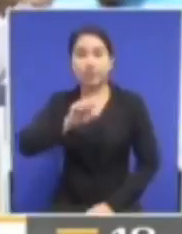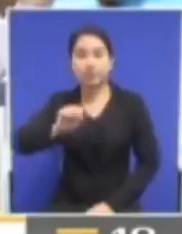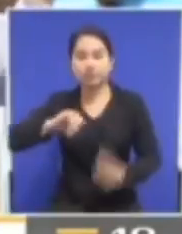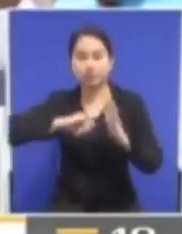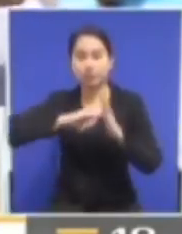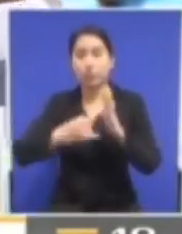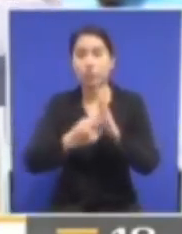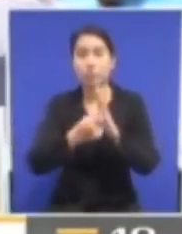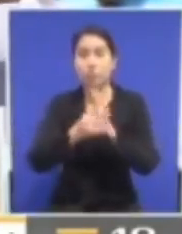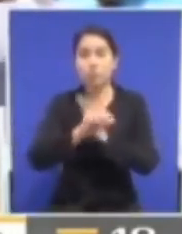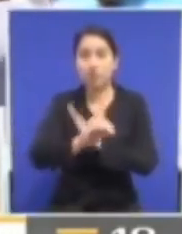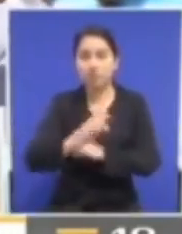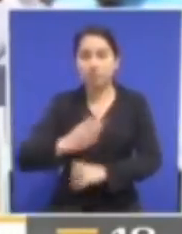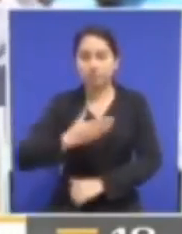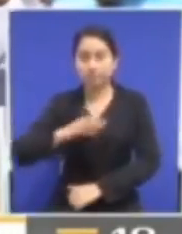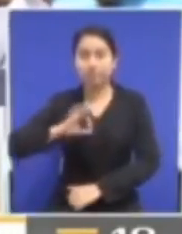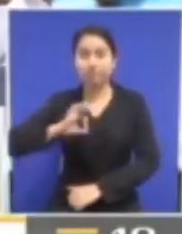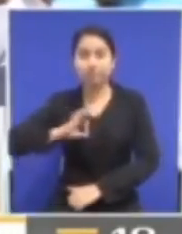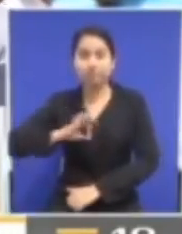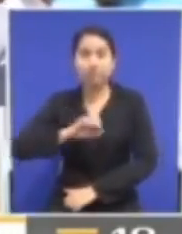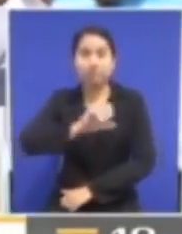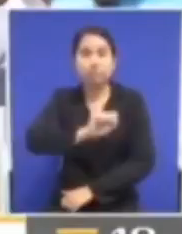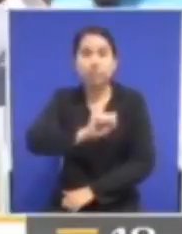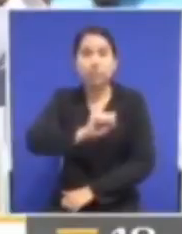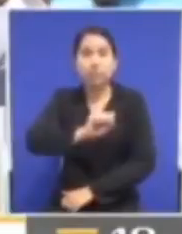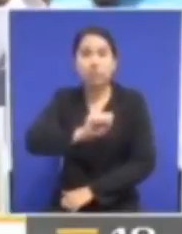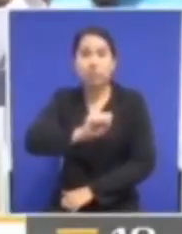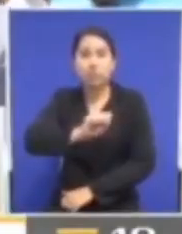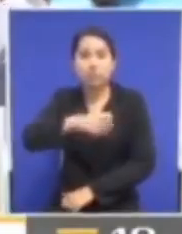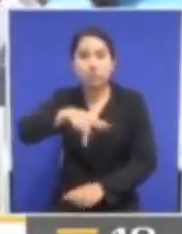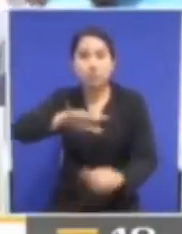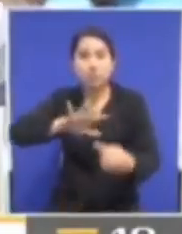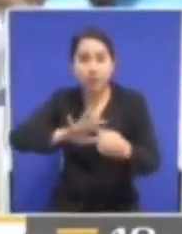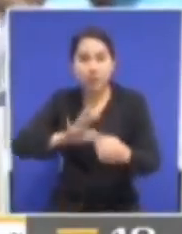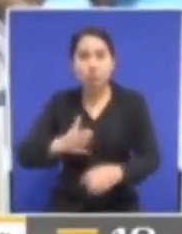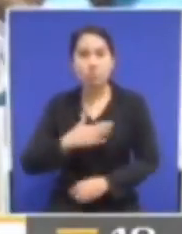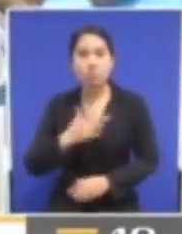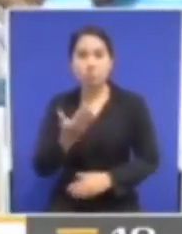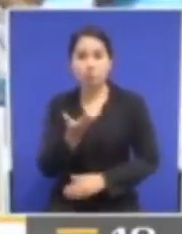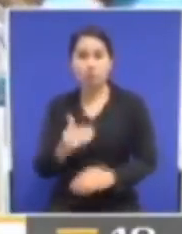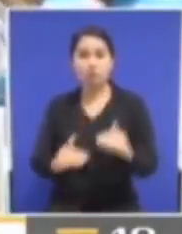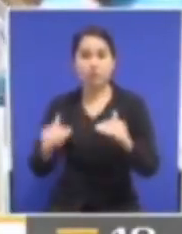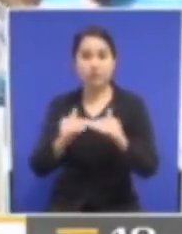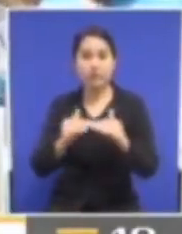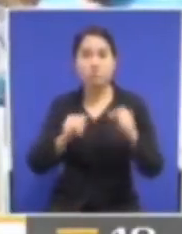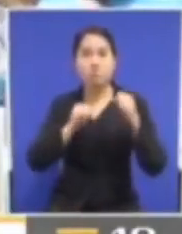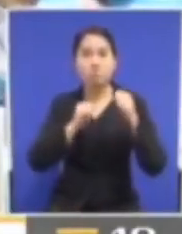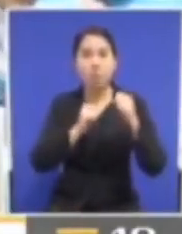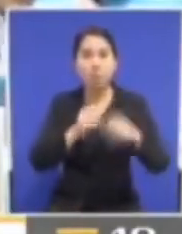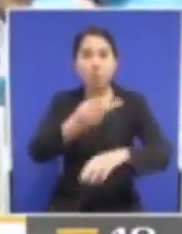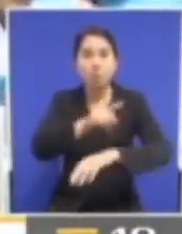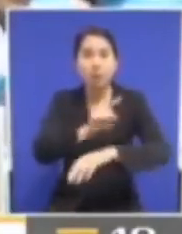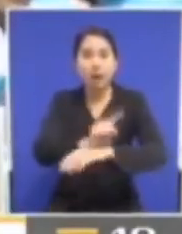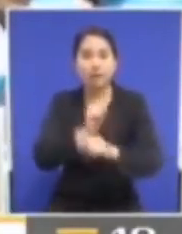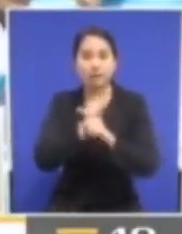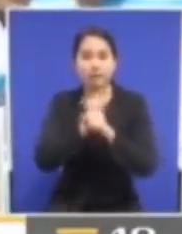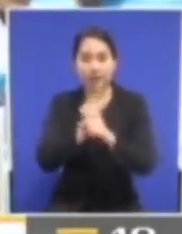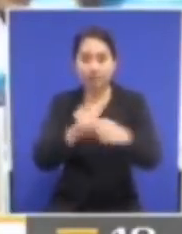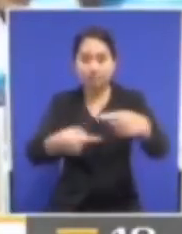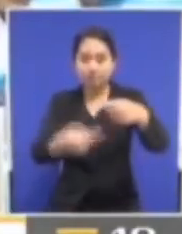านะสมาชิกรัฐสภาผมขอใช้สิทธิ์ประท้วงท่านประธานตามข้อ